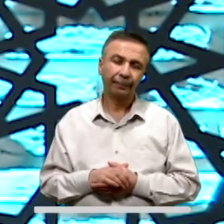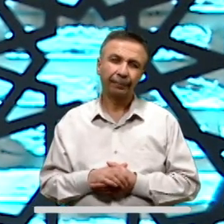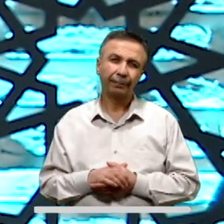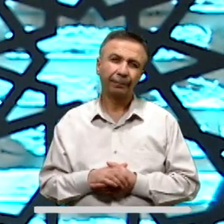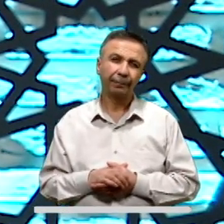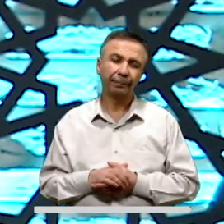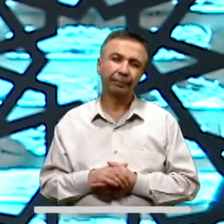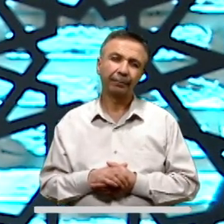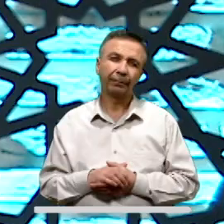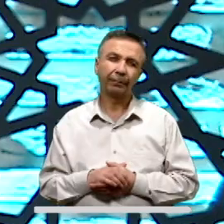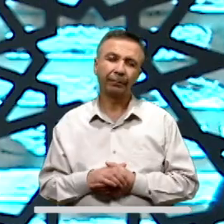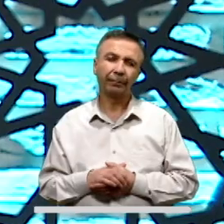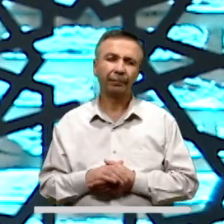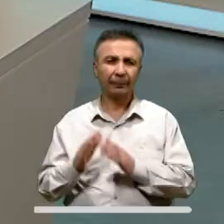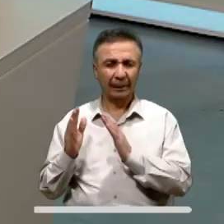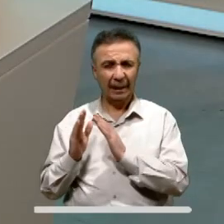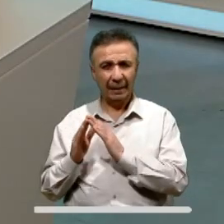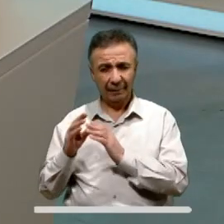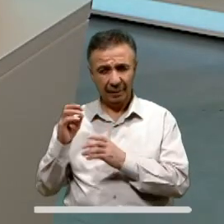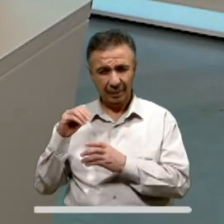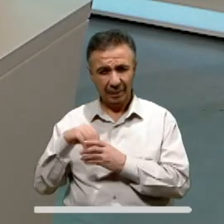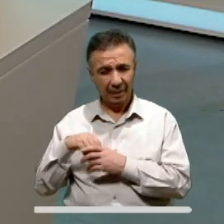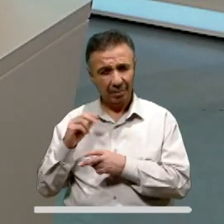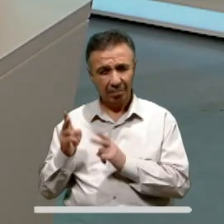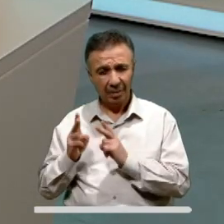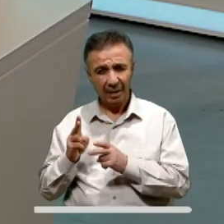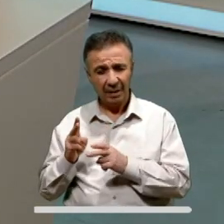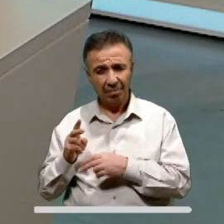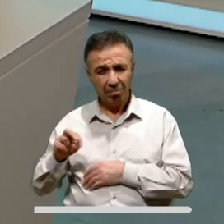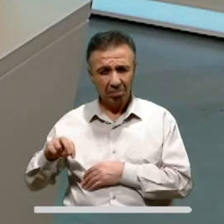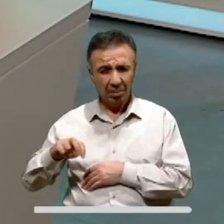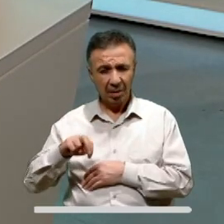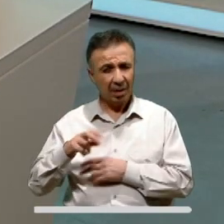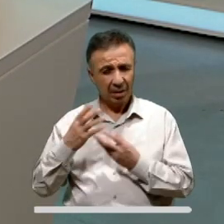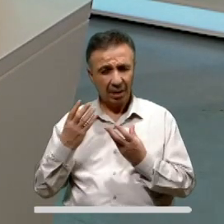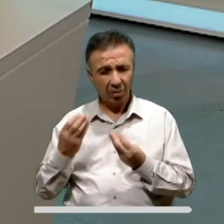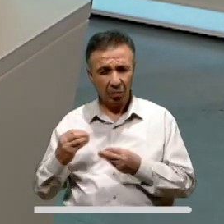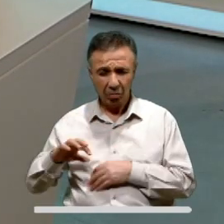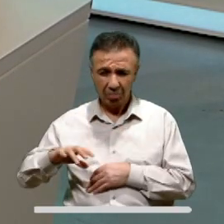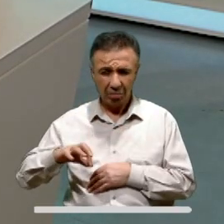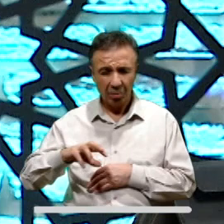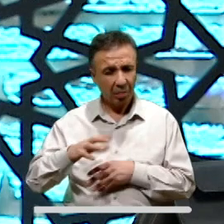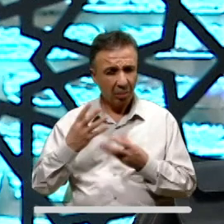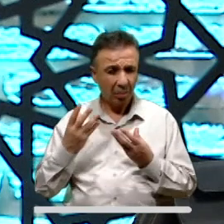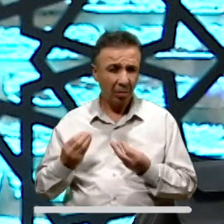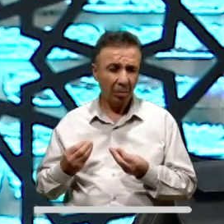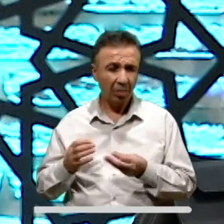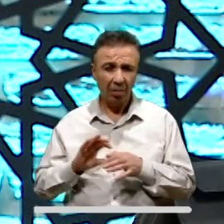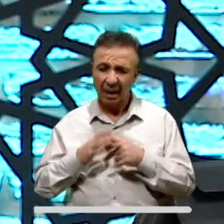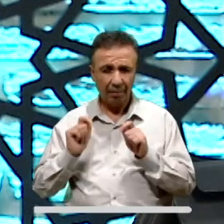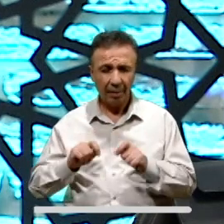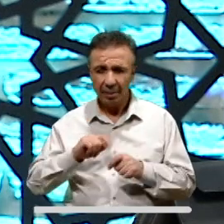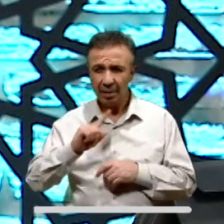selam olsun, Allah'a emanet olun. Evde bazen istenmeyen böcekler de olabiliyor. Karınca bunların belki en masumu. Ne yapmak